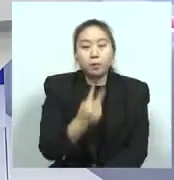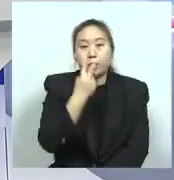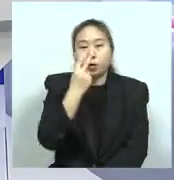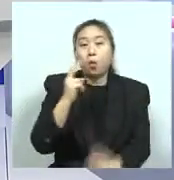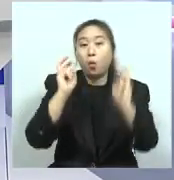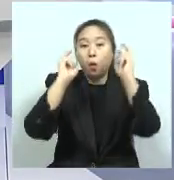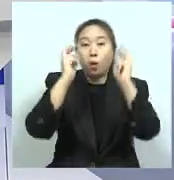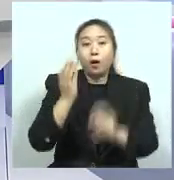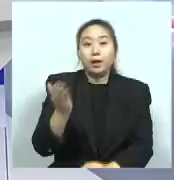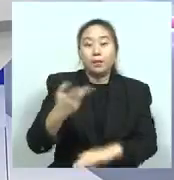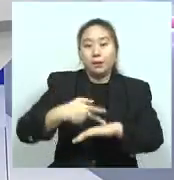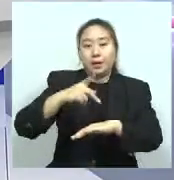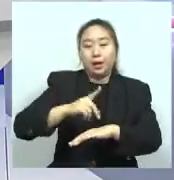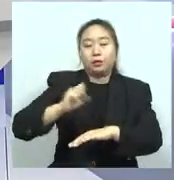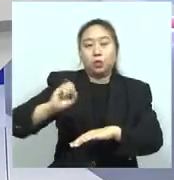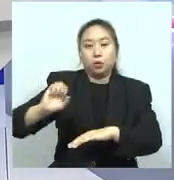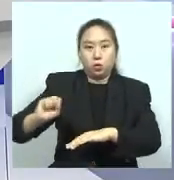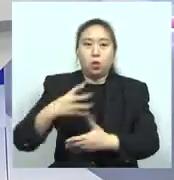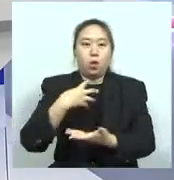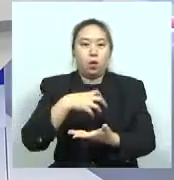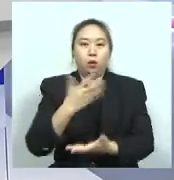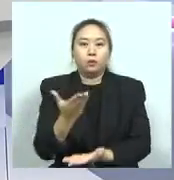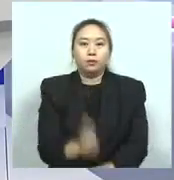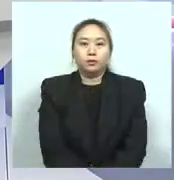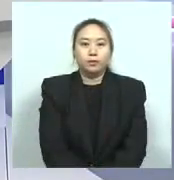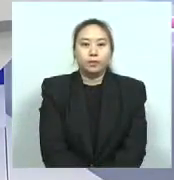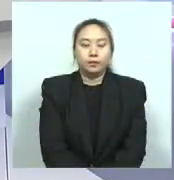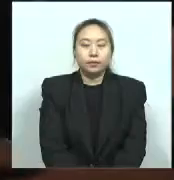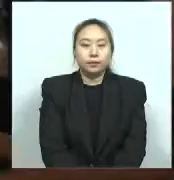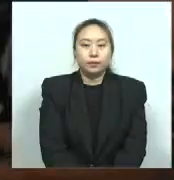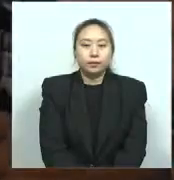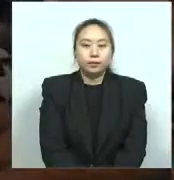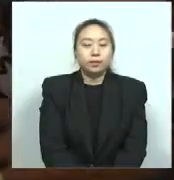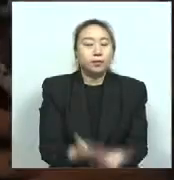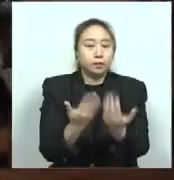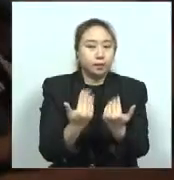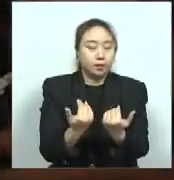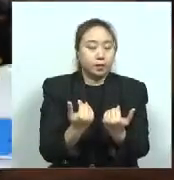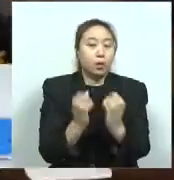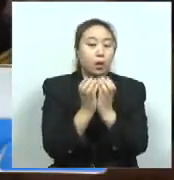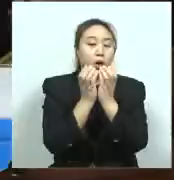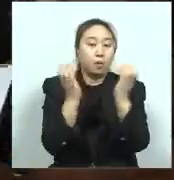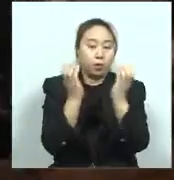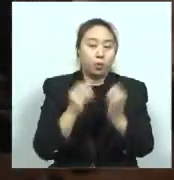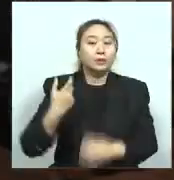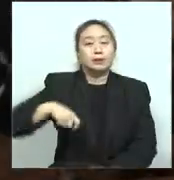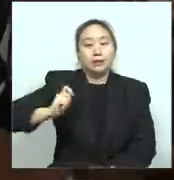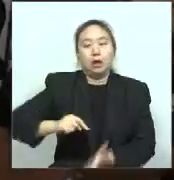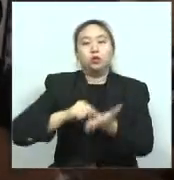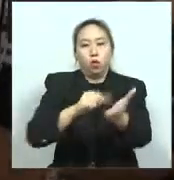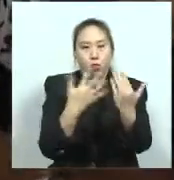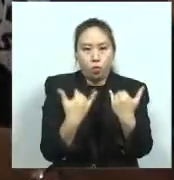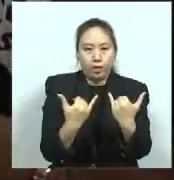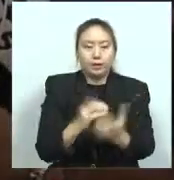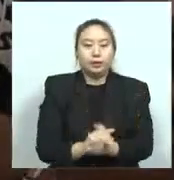เด็นนี้จากทางประธานสภาผู้แทนราษฎรกันก่อนค่ะ เราส่งรัฐธรรมนูญวันนี้ฮะ ตอนแรก น ี่คือ30 คน